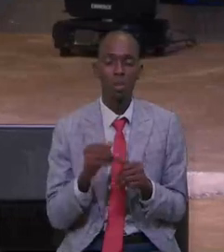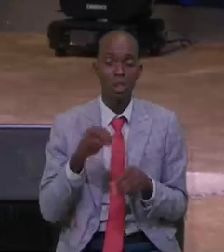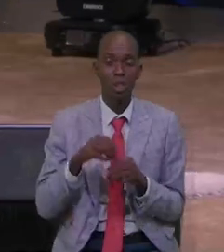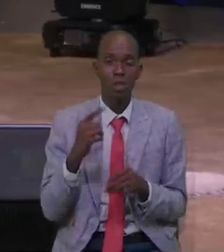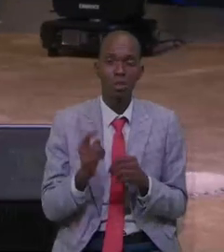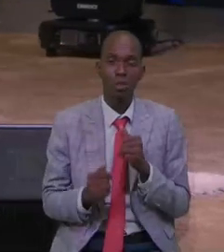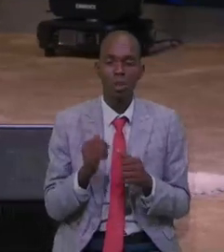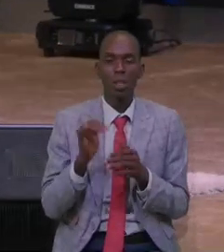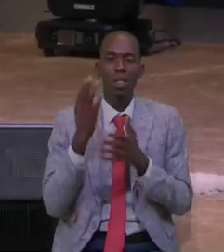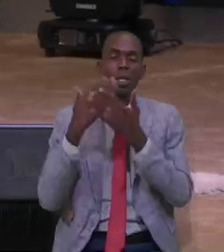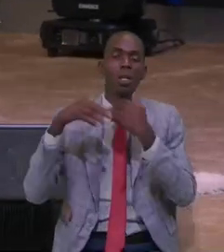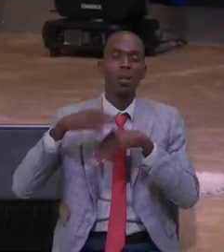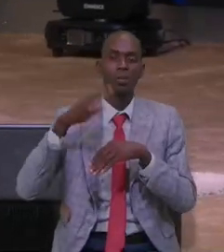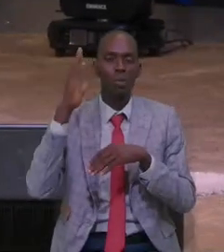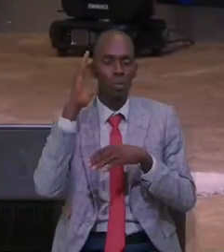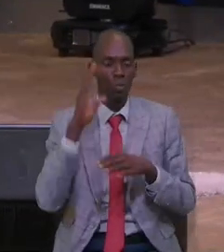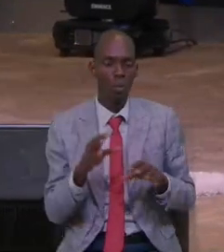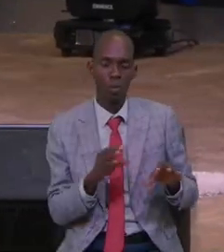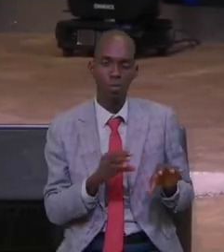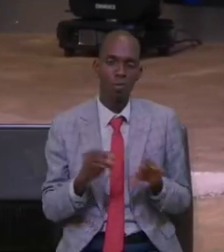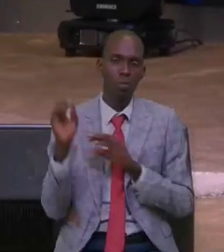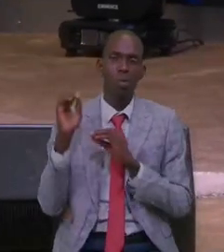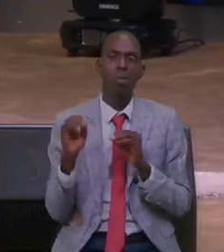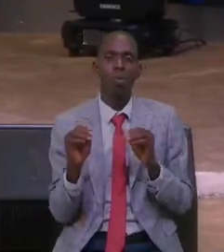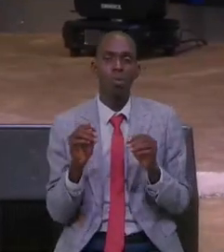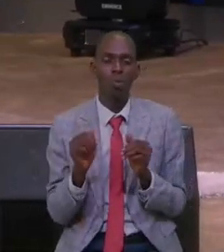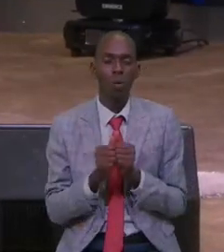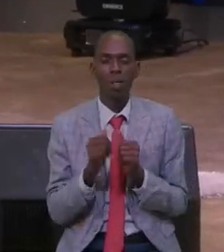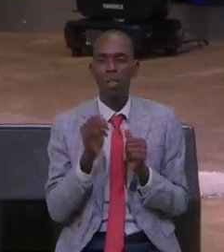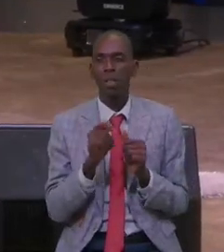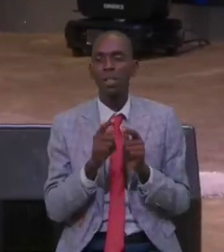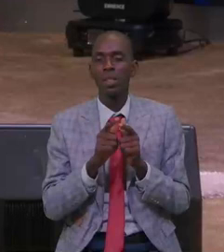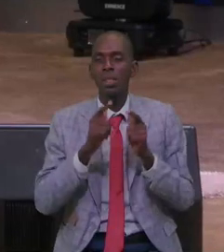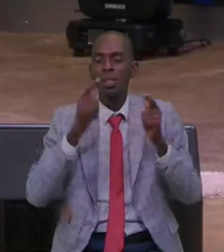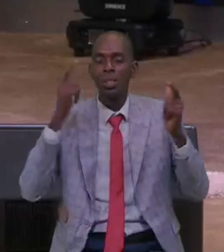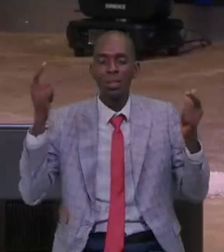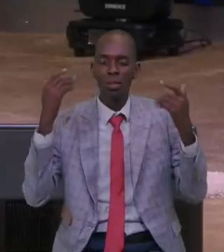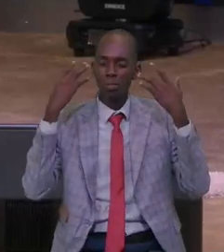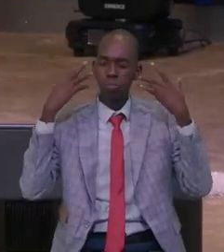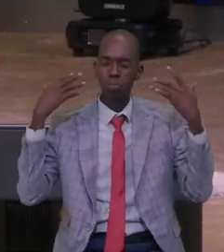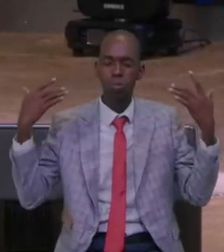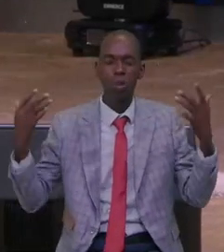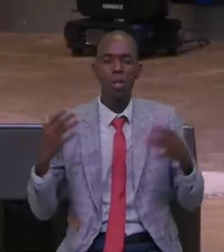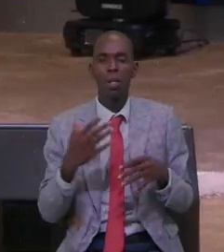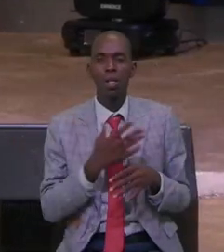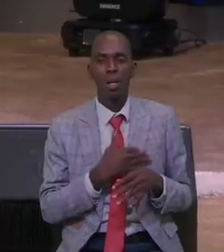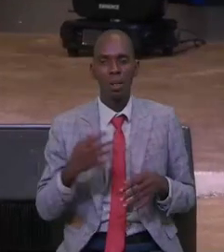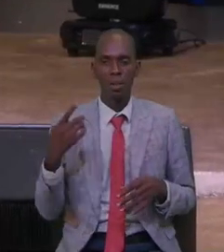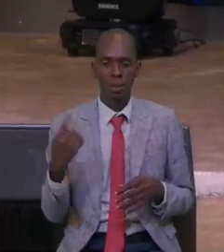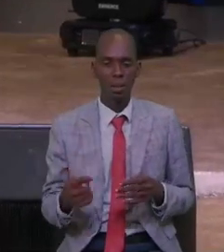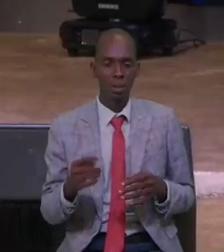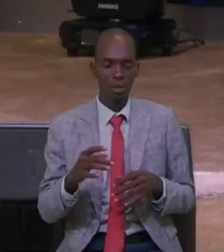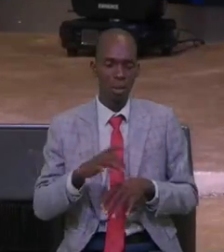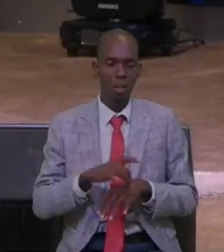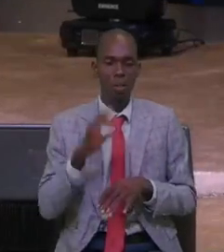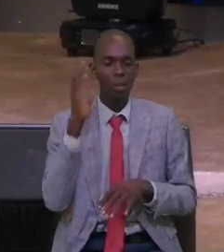passeront avec fracas. Les éléments embrasés se dissoudront. Et la